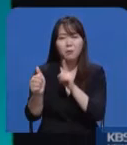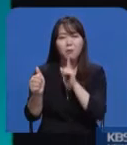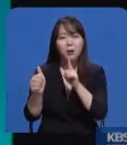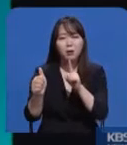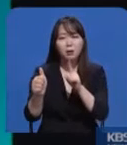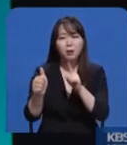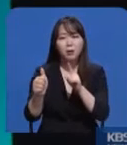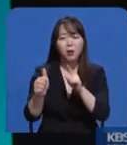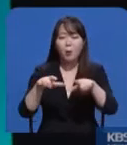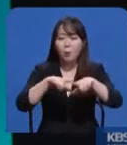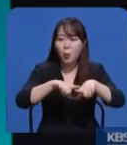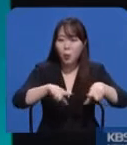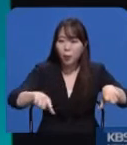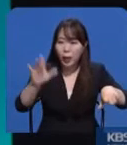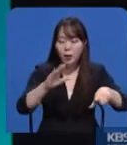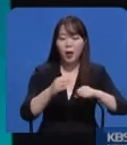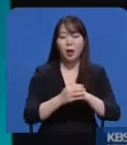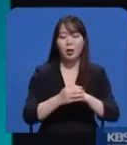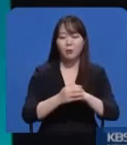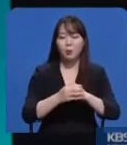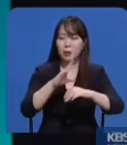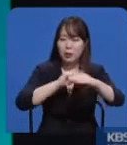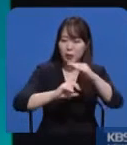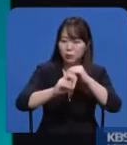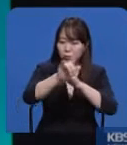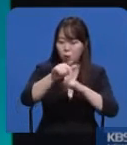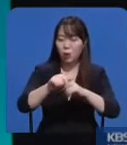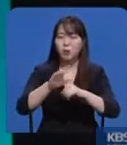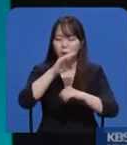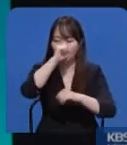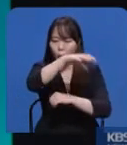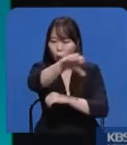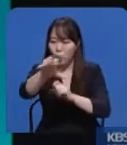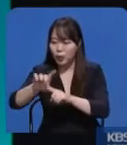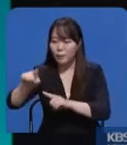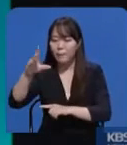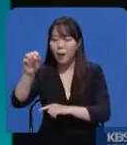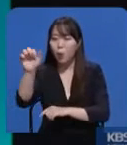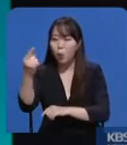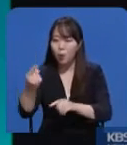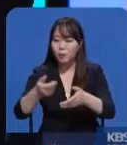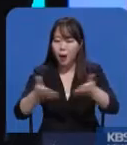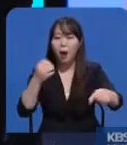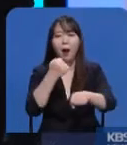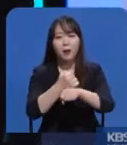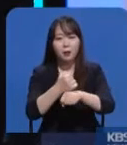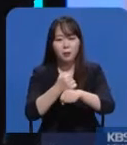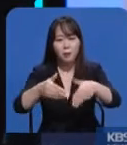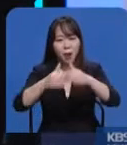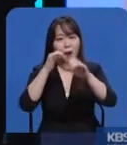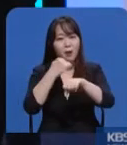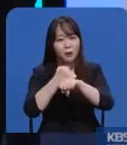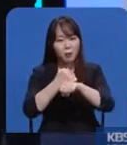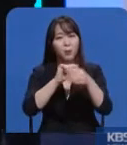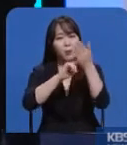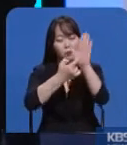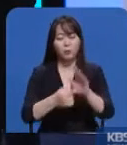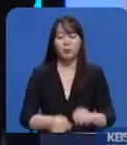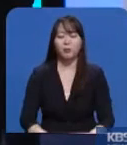보통 입지가 아닌 역세권 등 좋은 입지에 기본주택 100만 호를 공급하겠다 이렇게 하셨죠? 네.